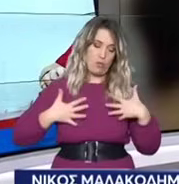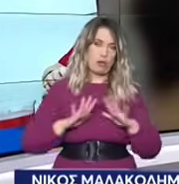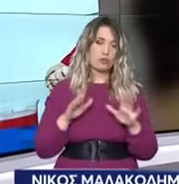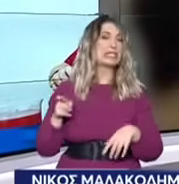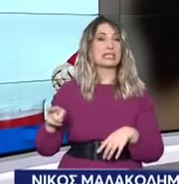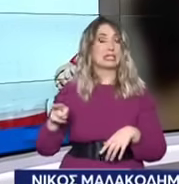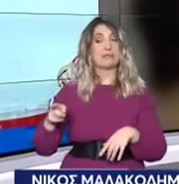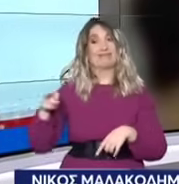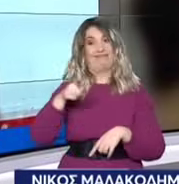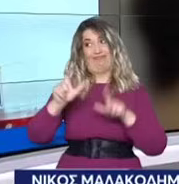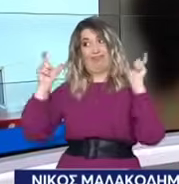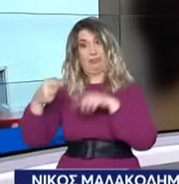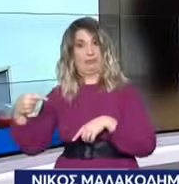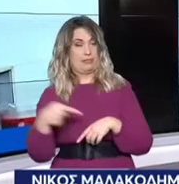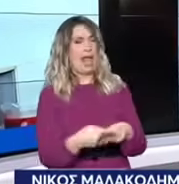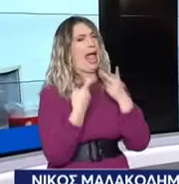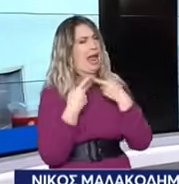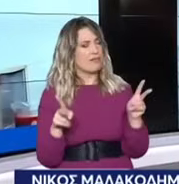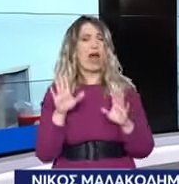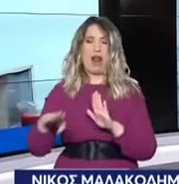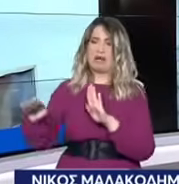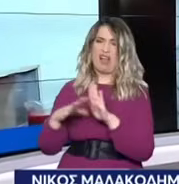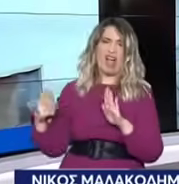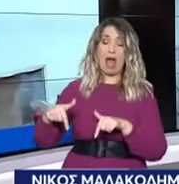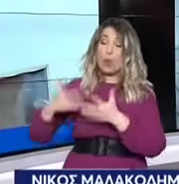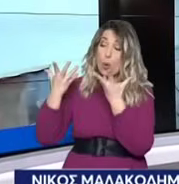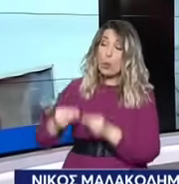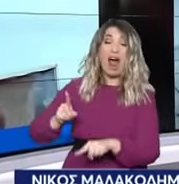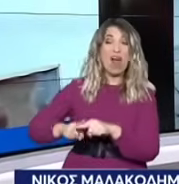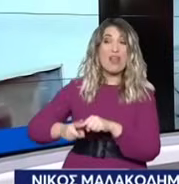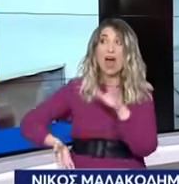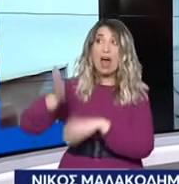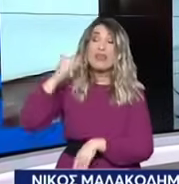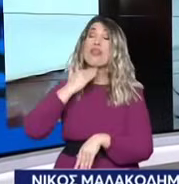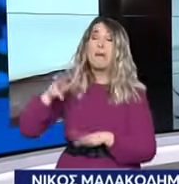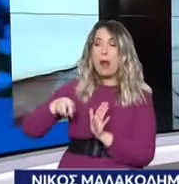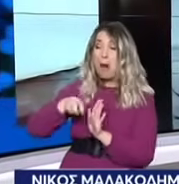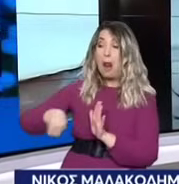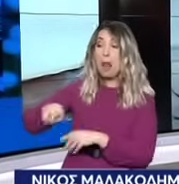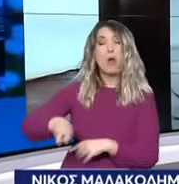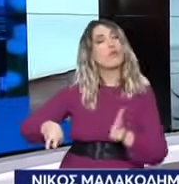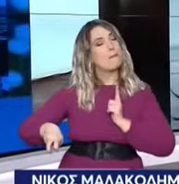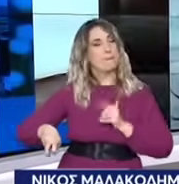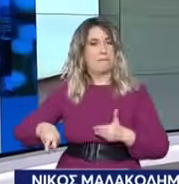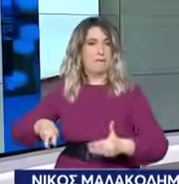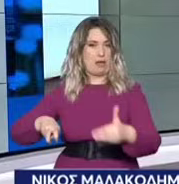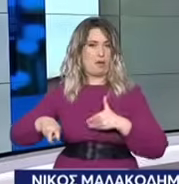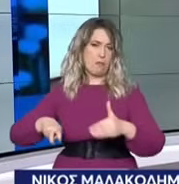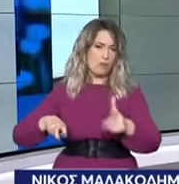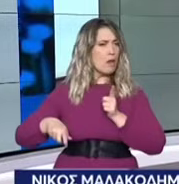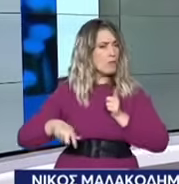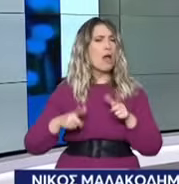υπήρχε εγγύηση, υπήρχαν περιοριστικοί όροι από ό,τι μας είπαν και περιμένουμε την εκδίκαση υπόθεσης εντός του έτους, εντός του 1,5 έτους όπως γίνεται